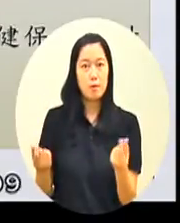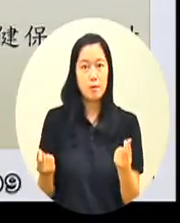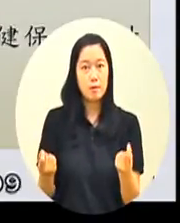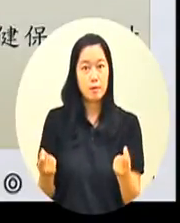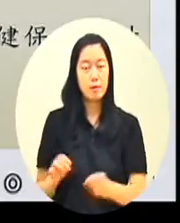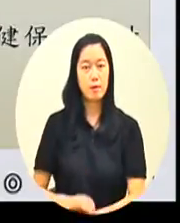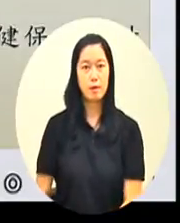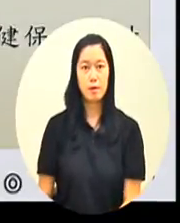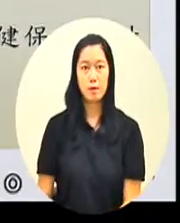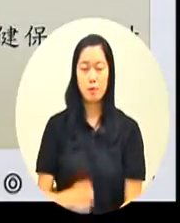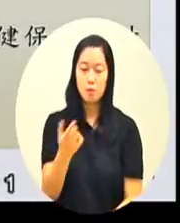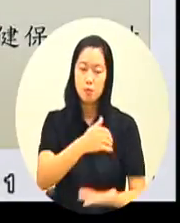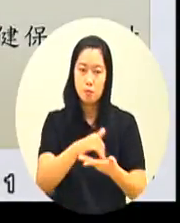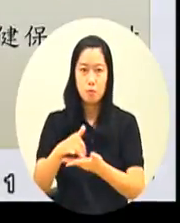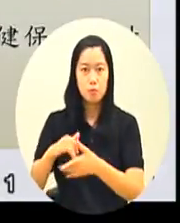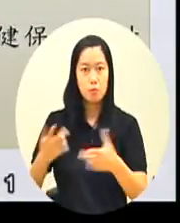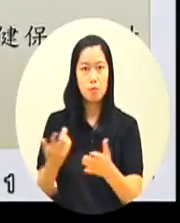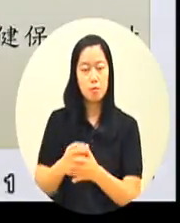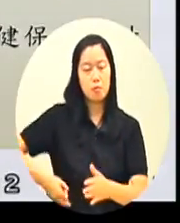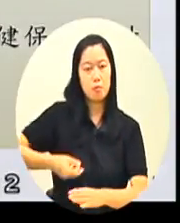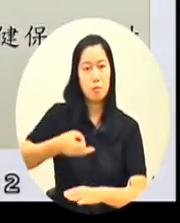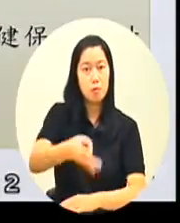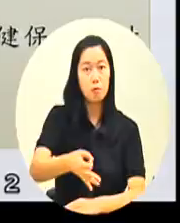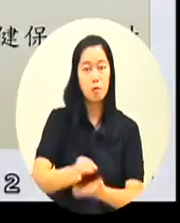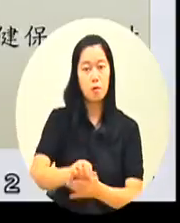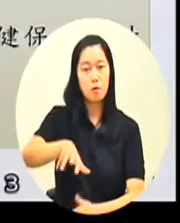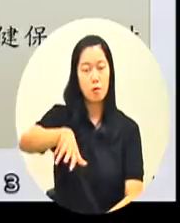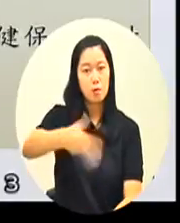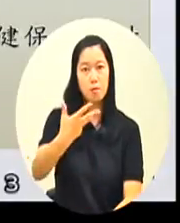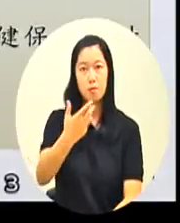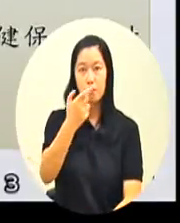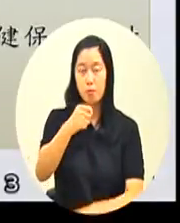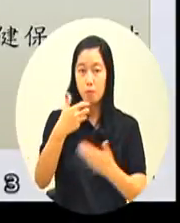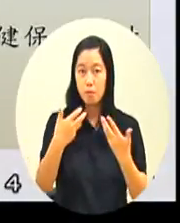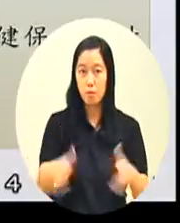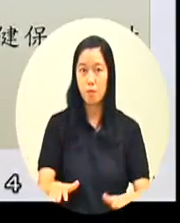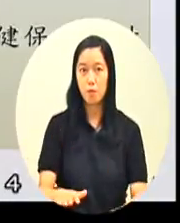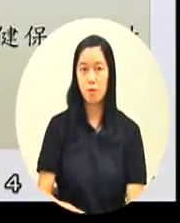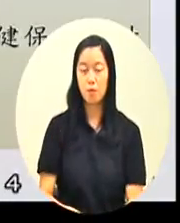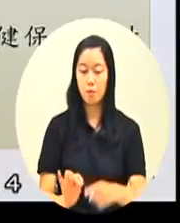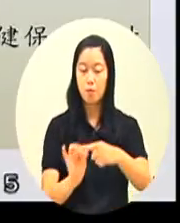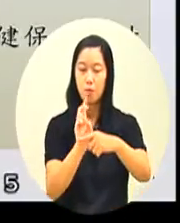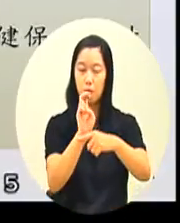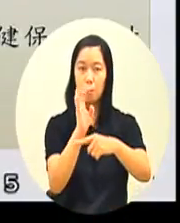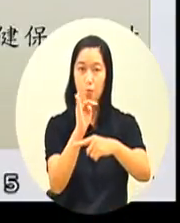几年大概算起来要800多亿，那20几%就是补助我们